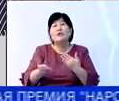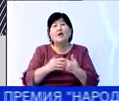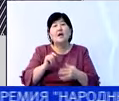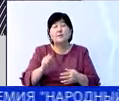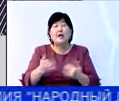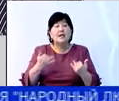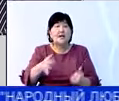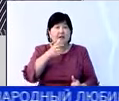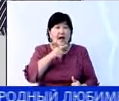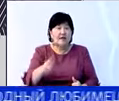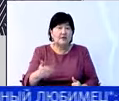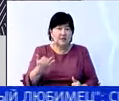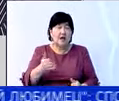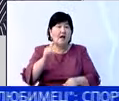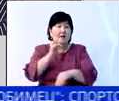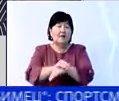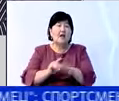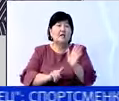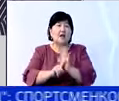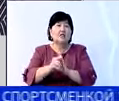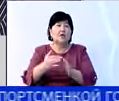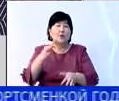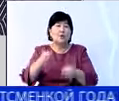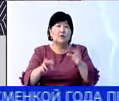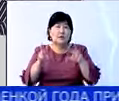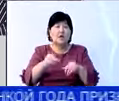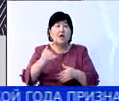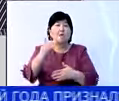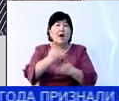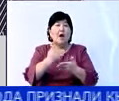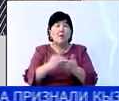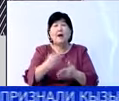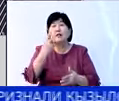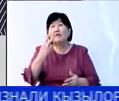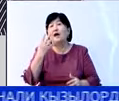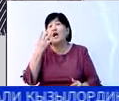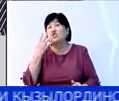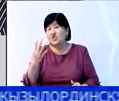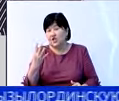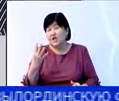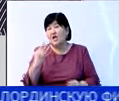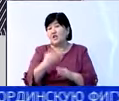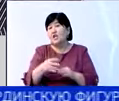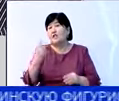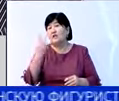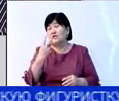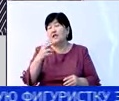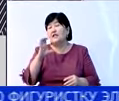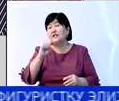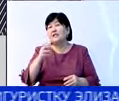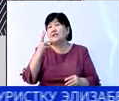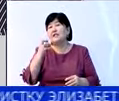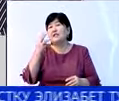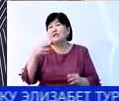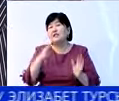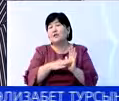В настоящее время по данному факту начато досудебное расследование по пунктам 2, 4, части 2 статьи